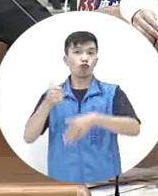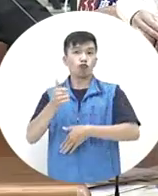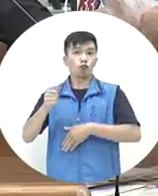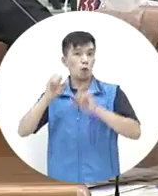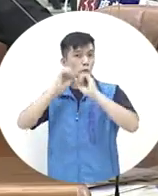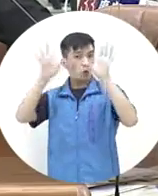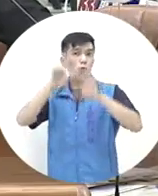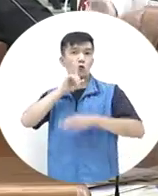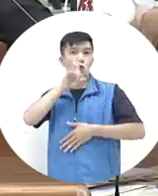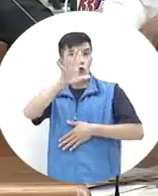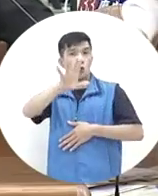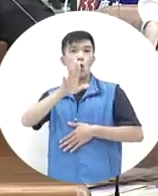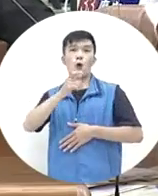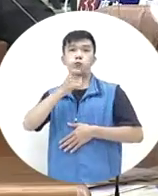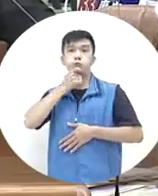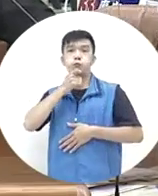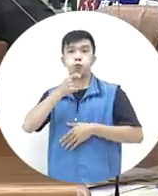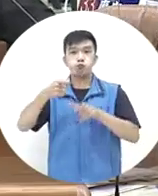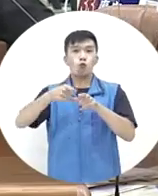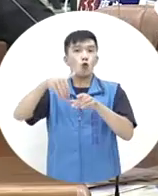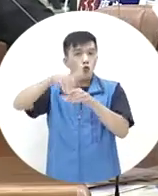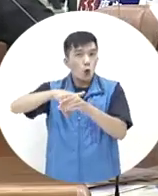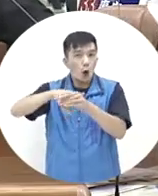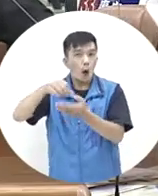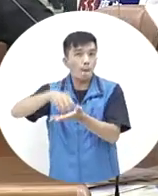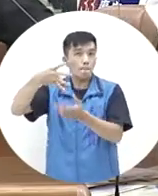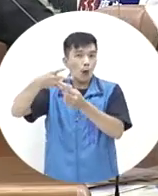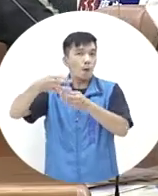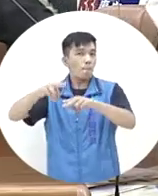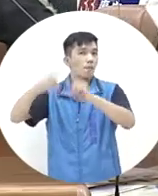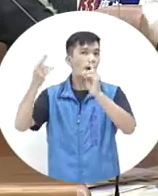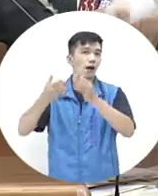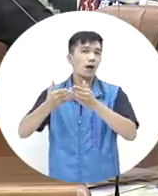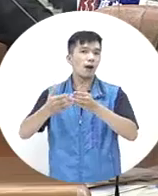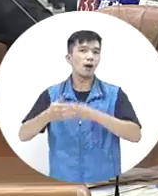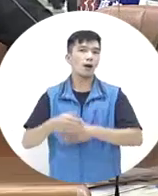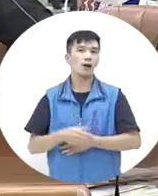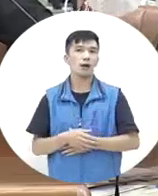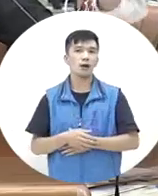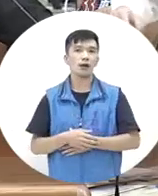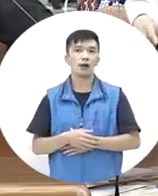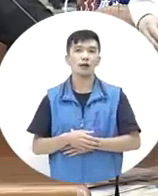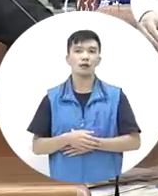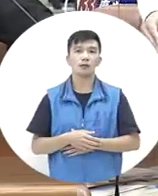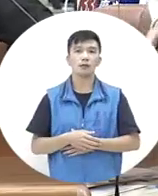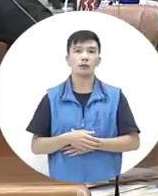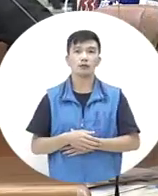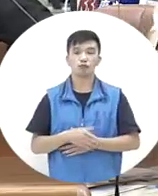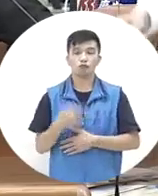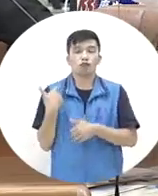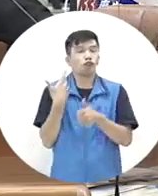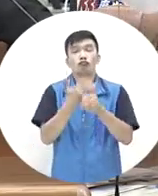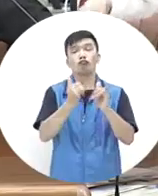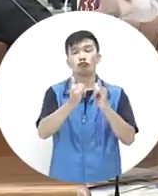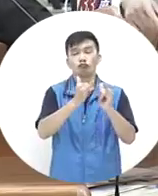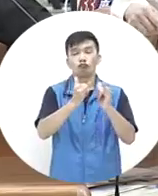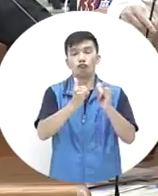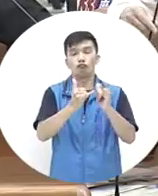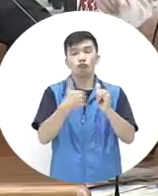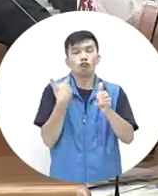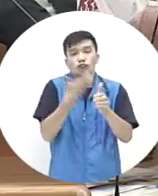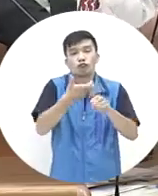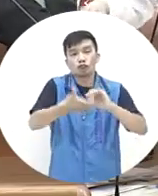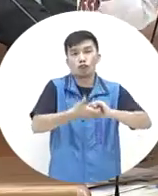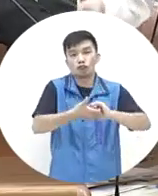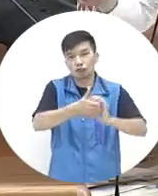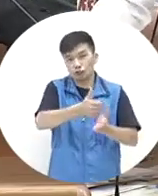四啊，他要发动公投啊。 这个部分我都尊重民意的决定， 这个、 民意决定了一切。 市长，你是我